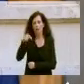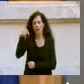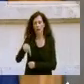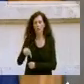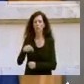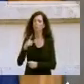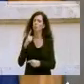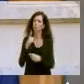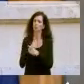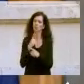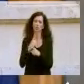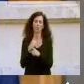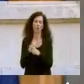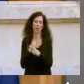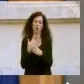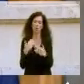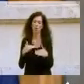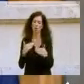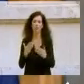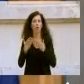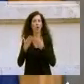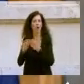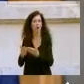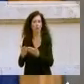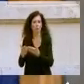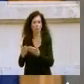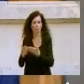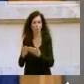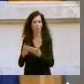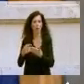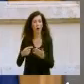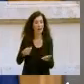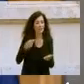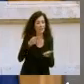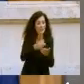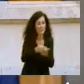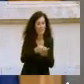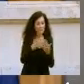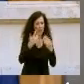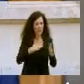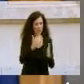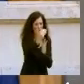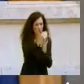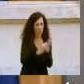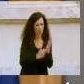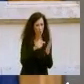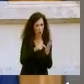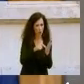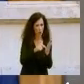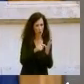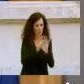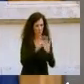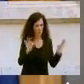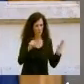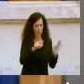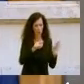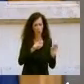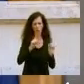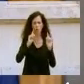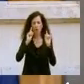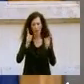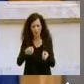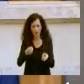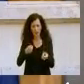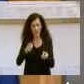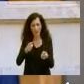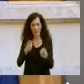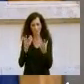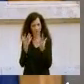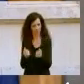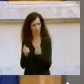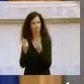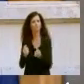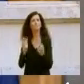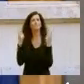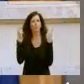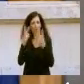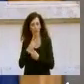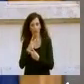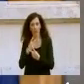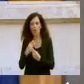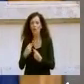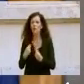anche a coniugare rispetto agli investimenti programmati a realizzarli e a conseguire una